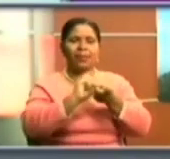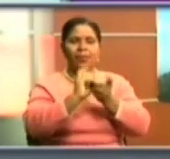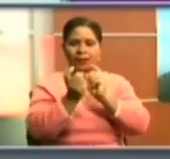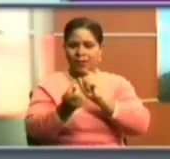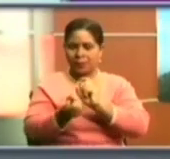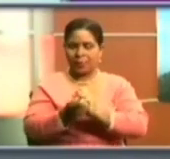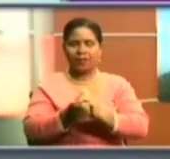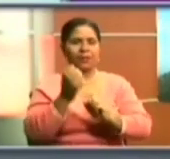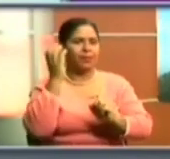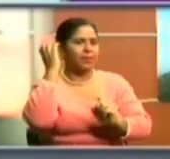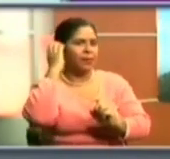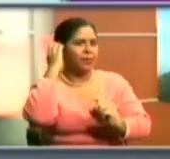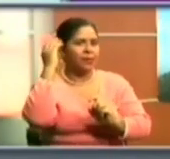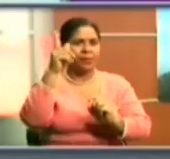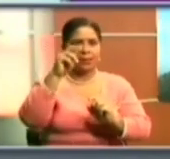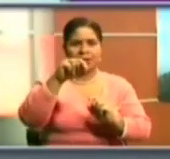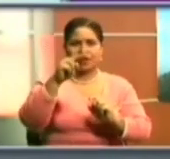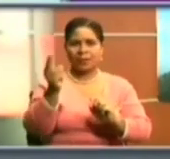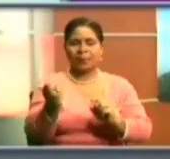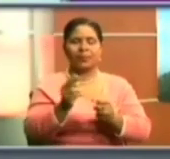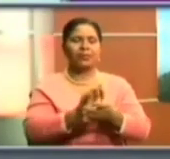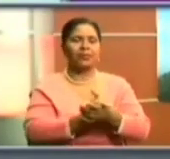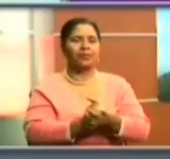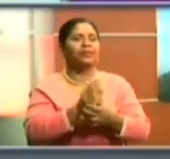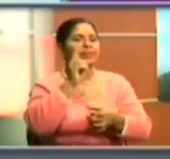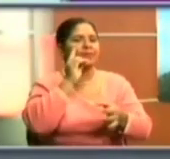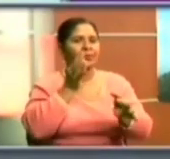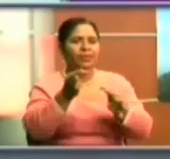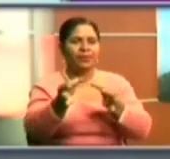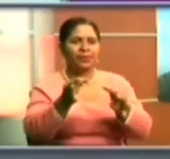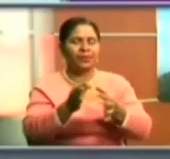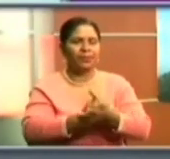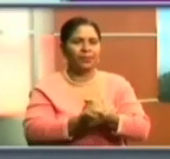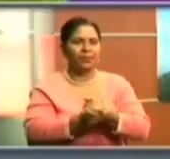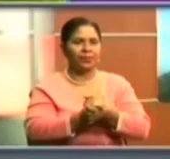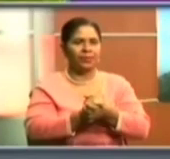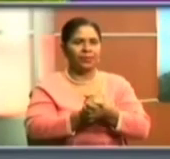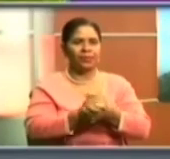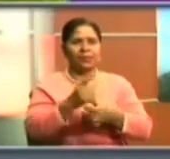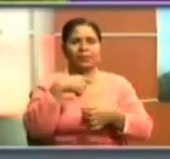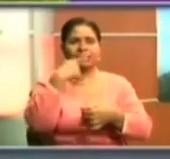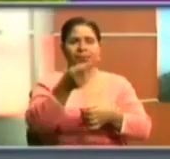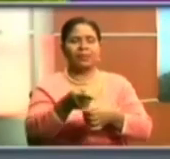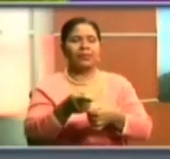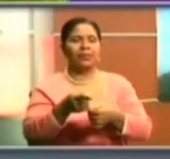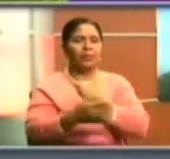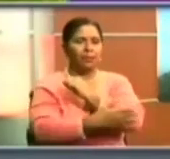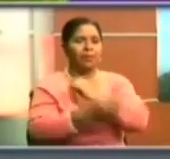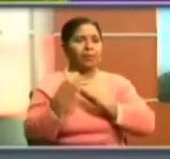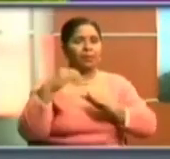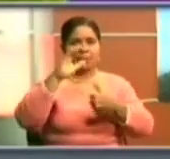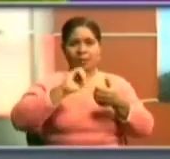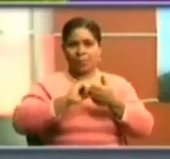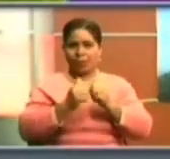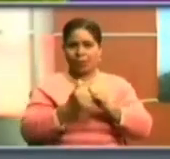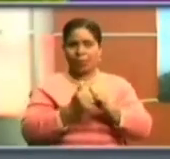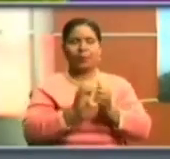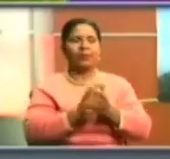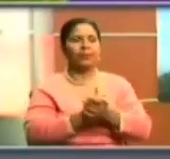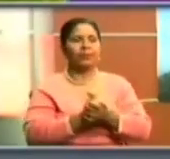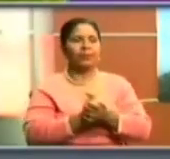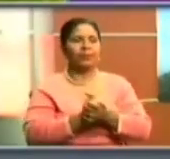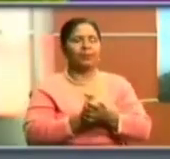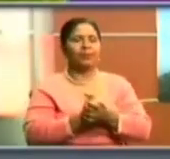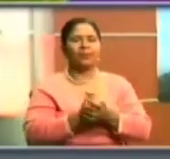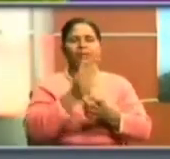Changement sur Radio et Télévision Nationale d'Haïti. En suivant la déclaration. Je te dis que nous avons 5 problèmes. Je te dis, 7 ans pour